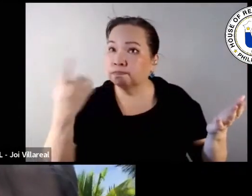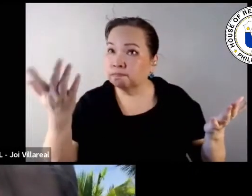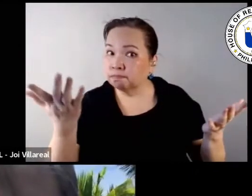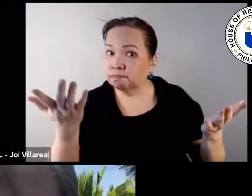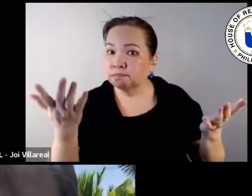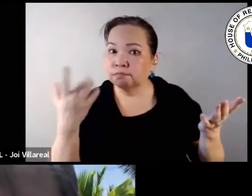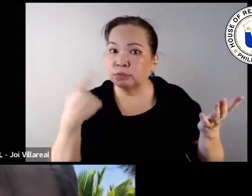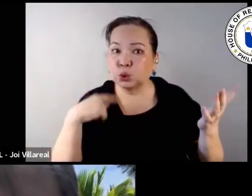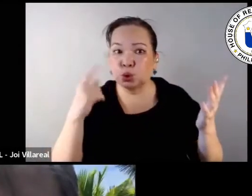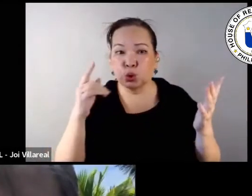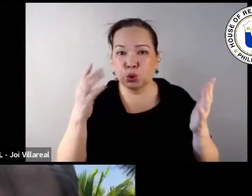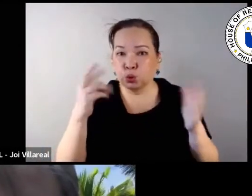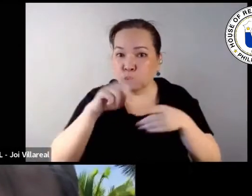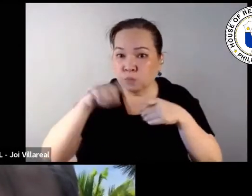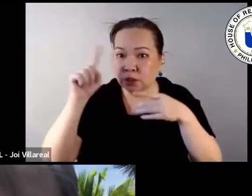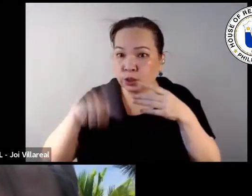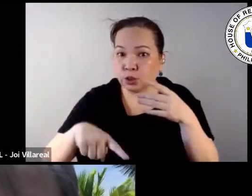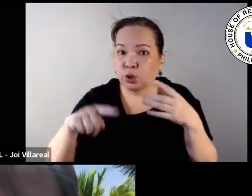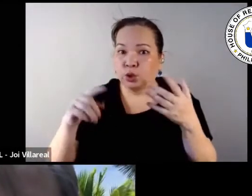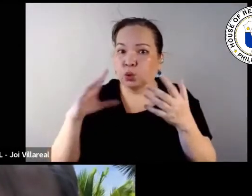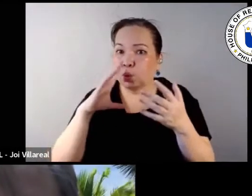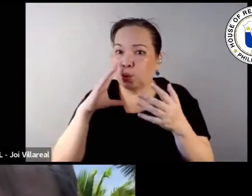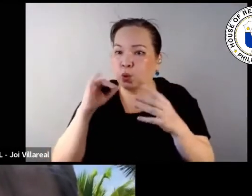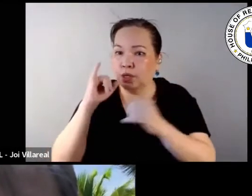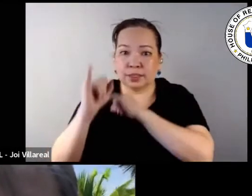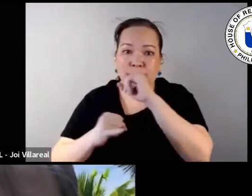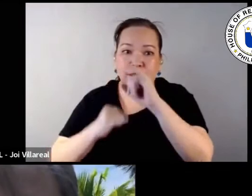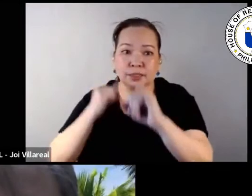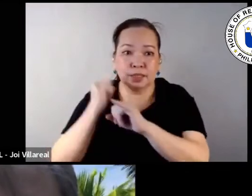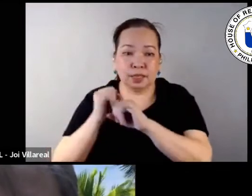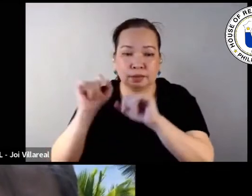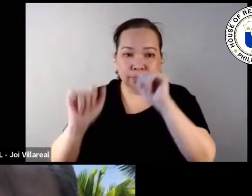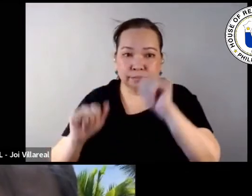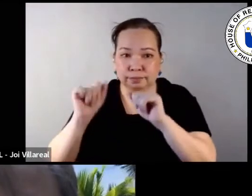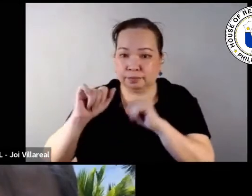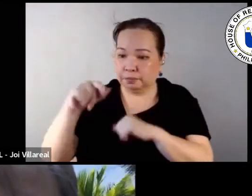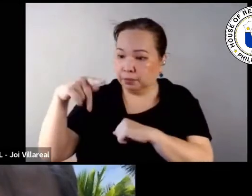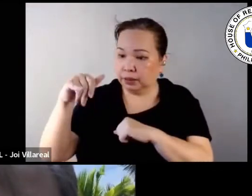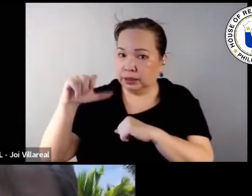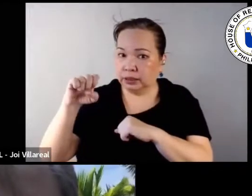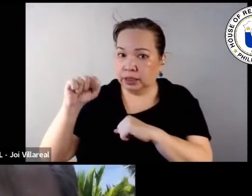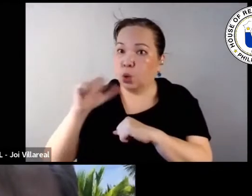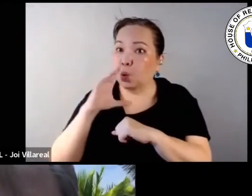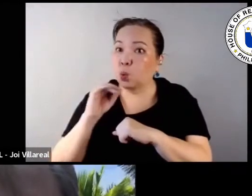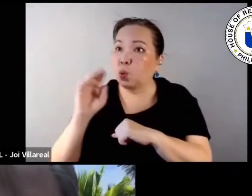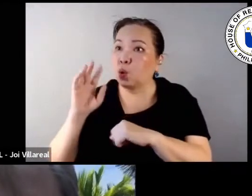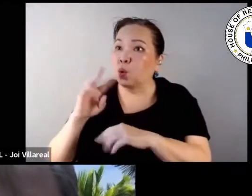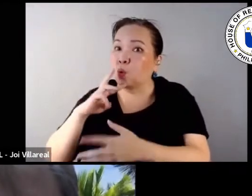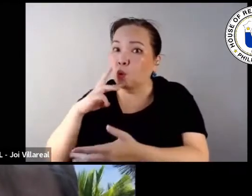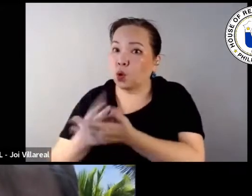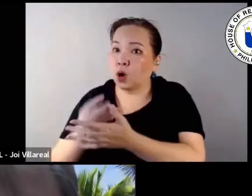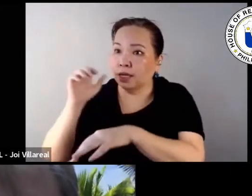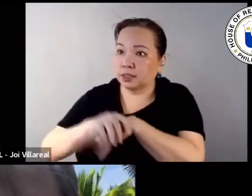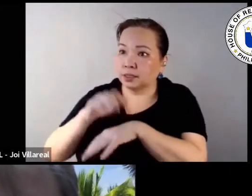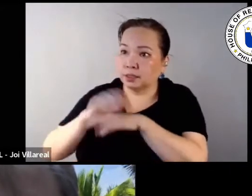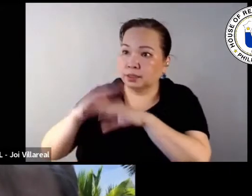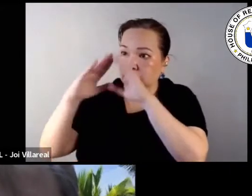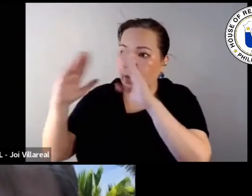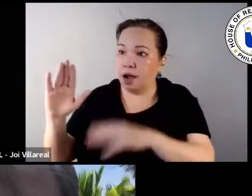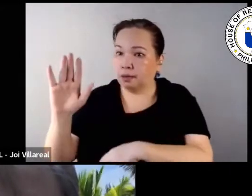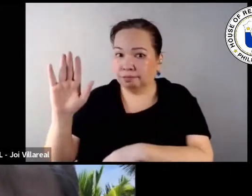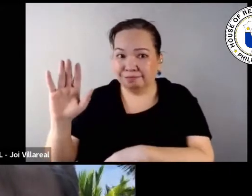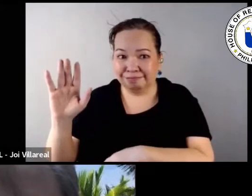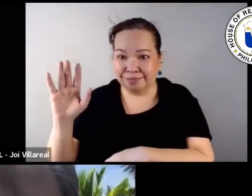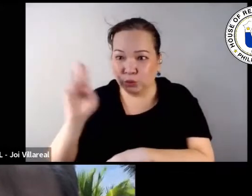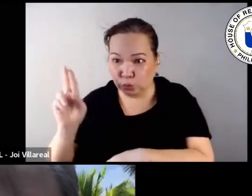na yung datos na sinasabi po ninyo na itong international assessment na ito, yung mga nagsasalita ng English sa bahay ay sila pa